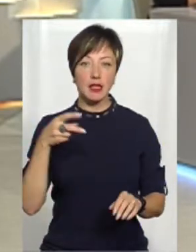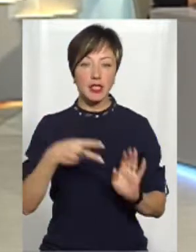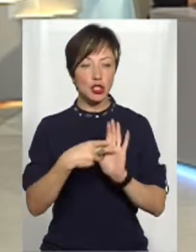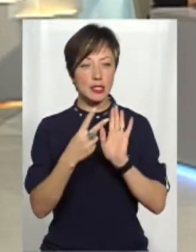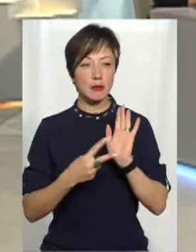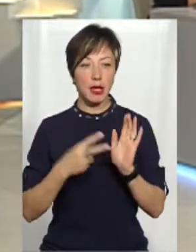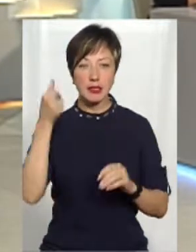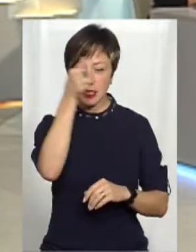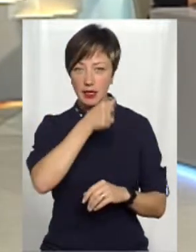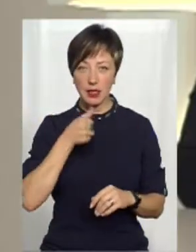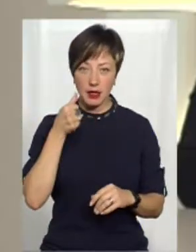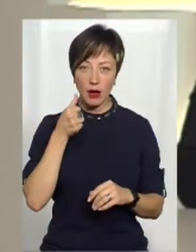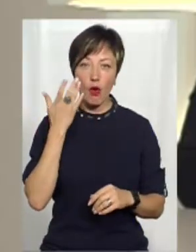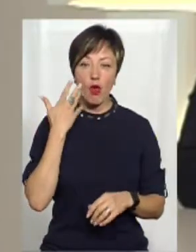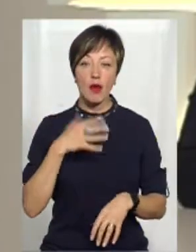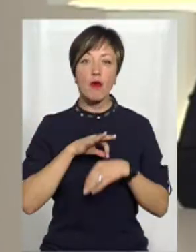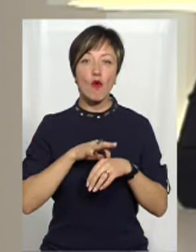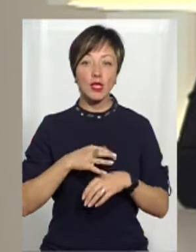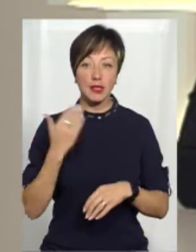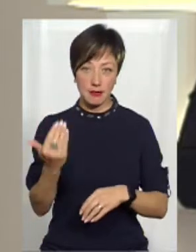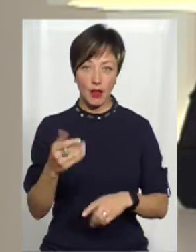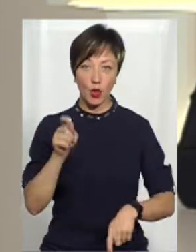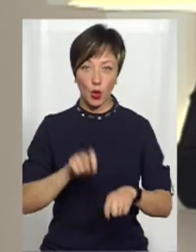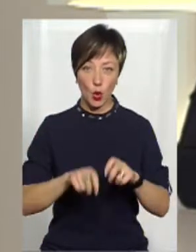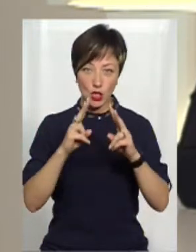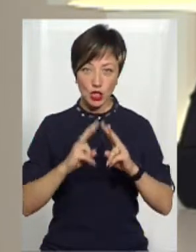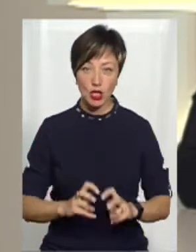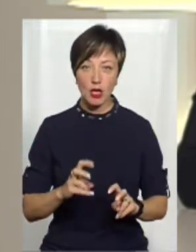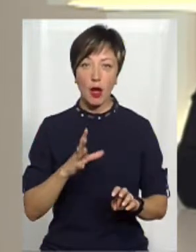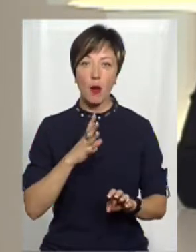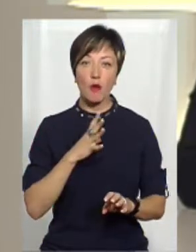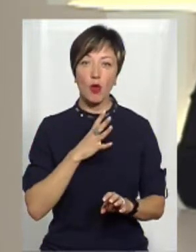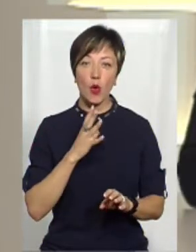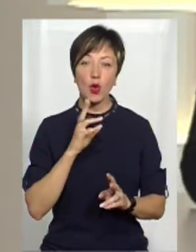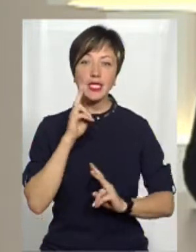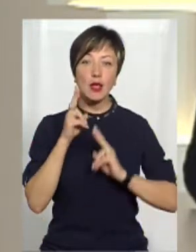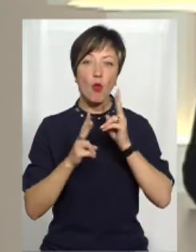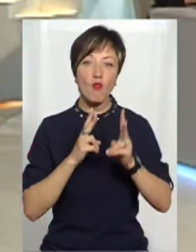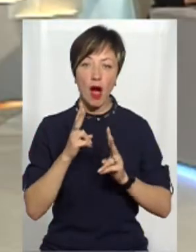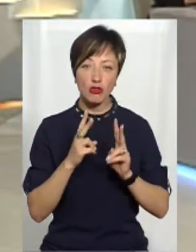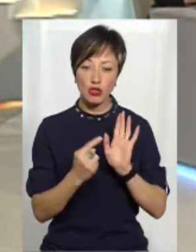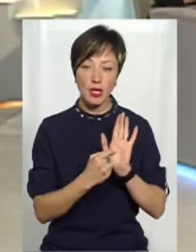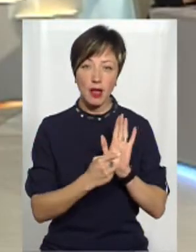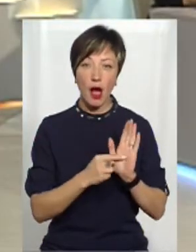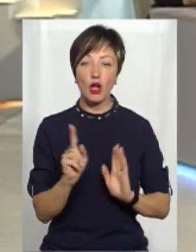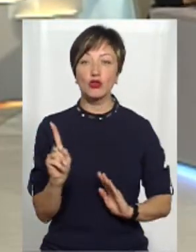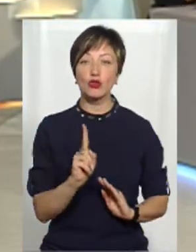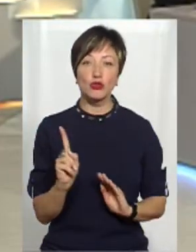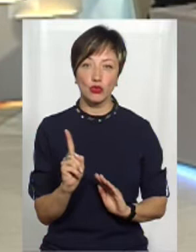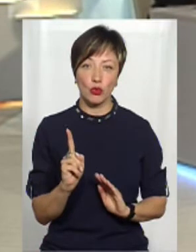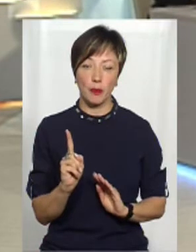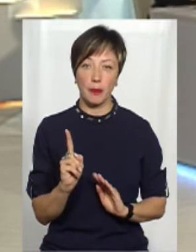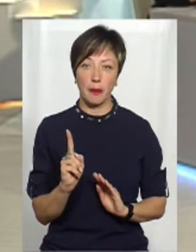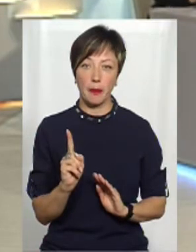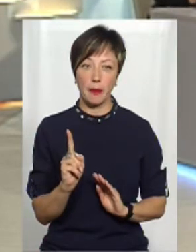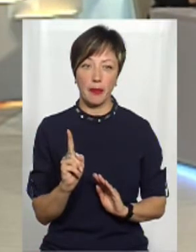2017 рік, коли ПРОГО виходили дослідження, проводилися, там було зауваження до того, що